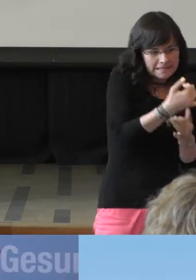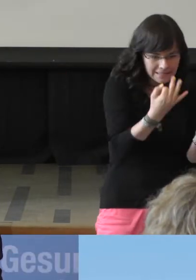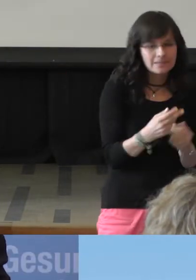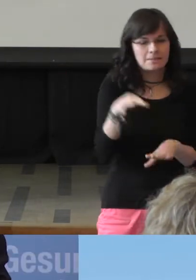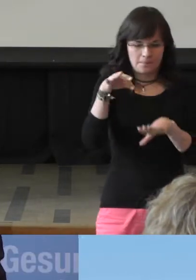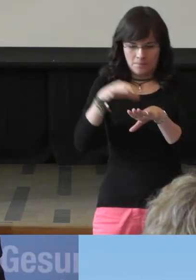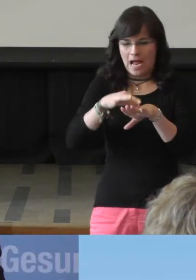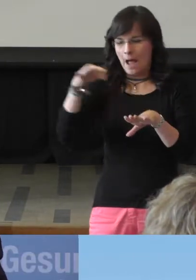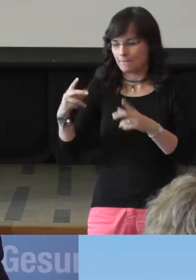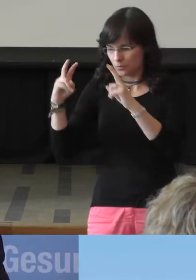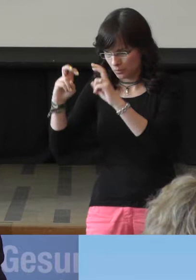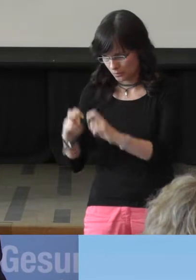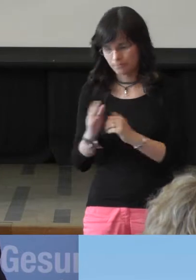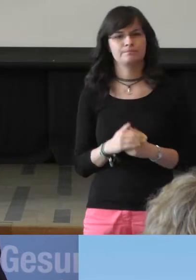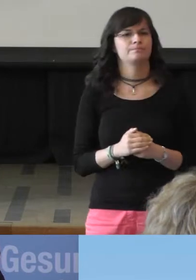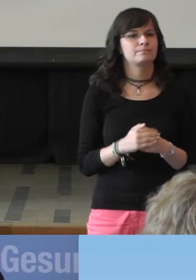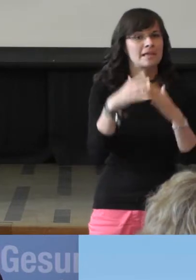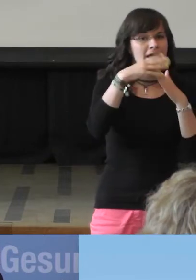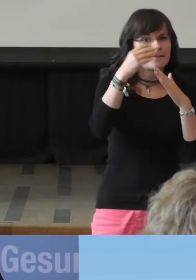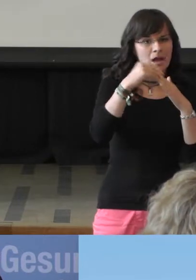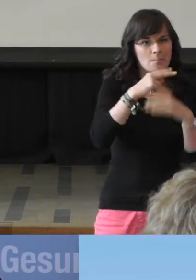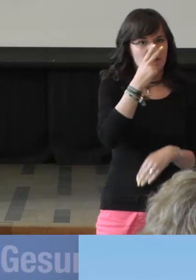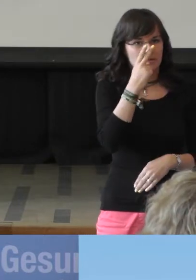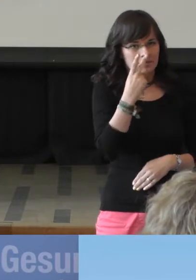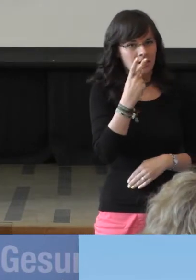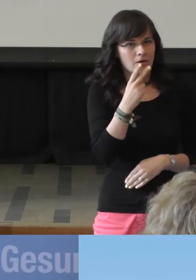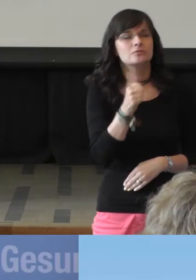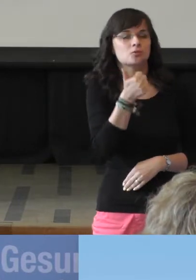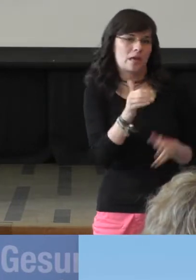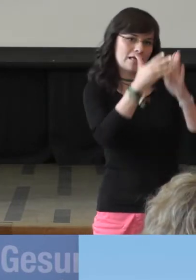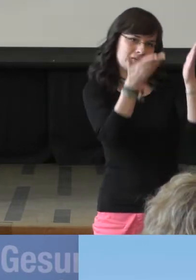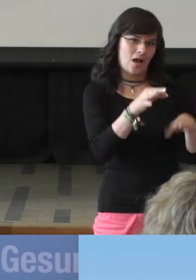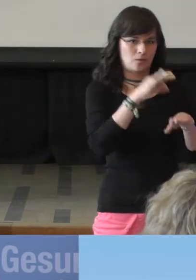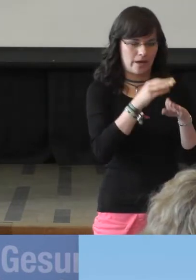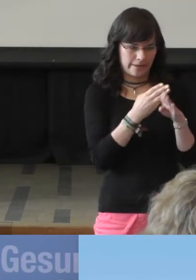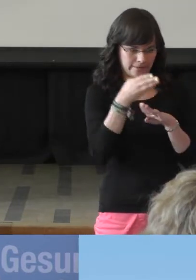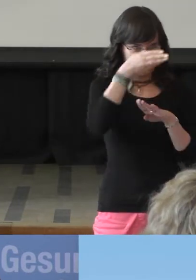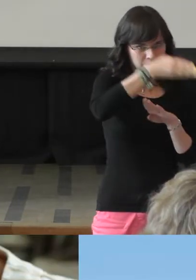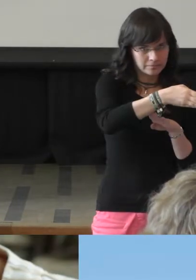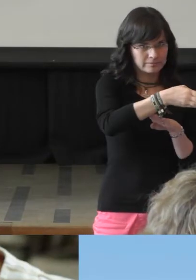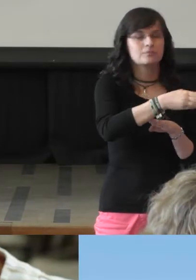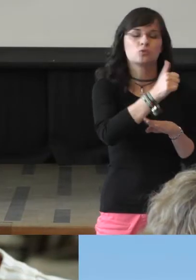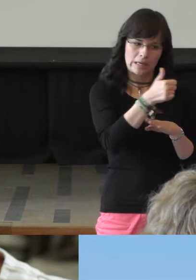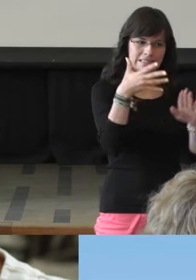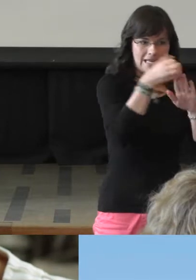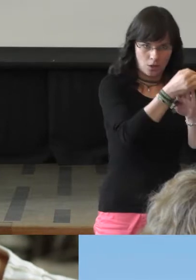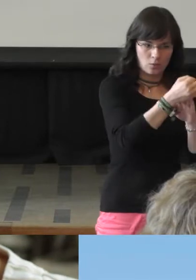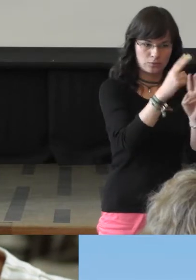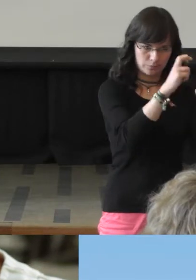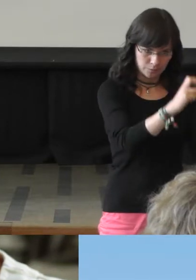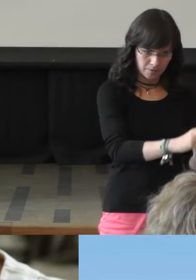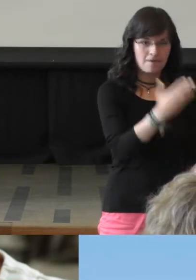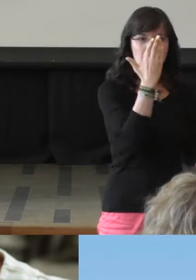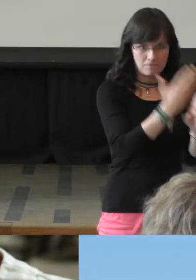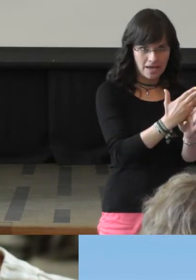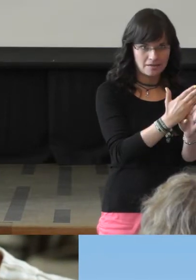Zur Therapie, also die Basistherapie, sagte ich eben schon, ist im Grunde der Hausarzt zuständig. Also die Diagnostik erstmal beim Hausarzt. Im